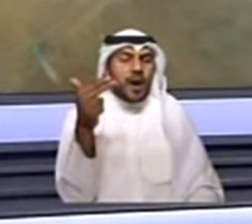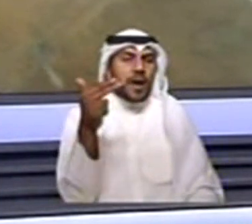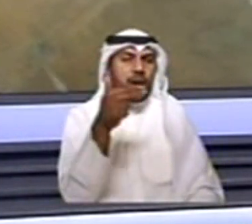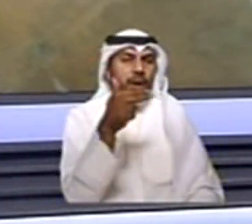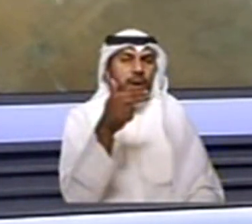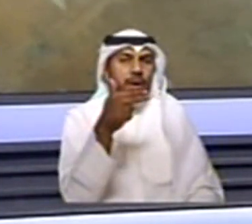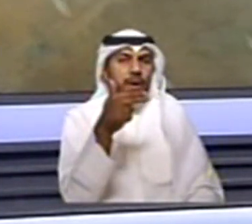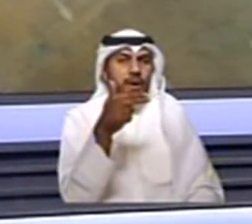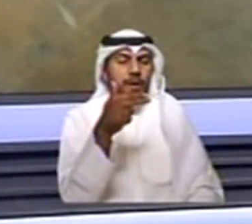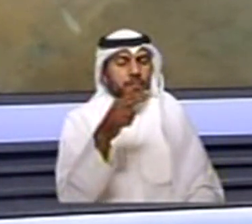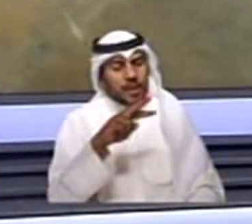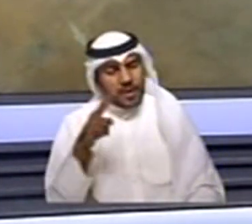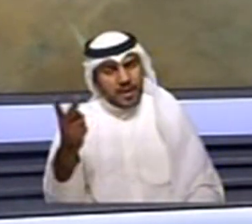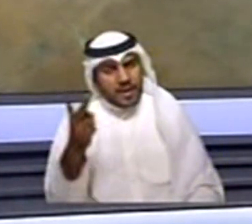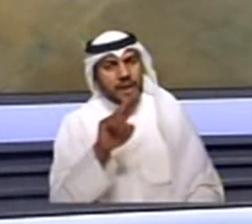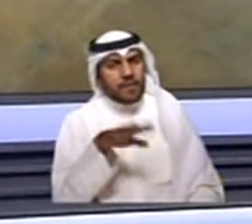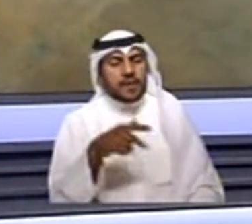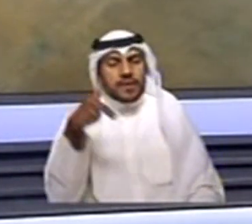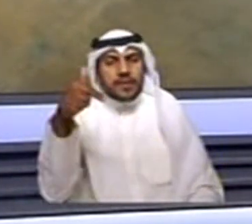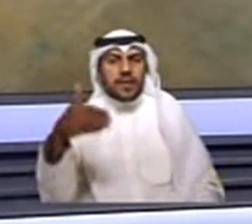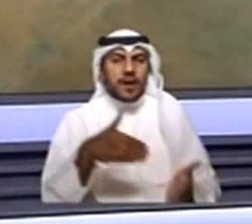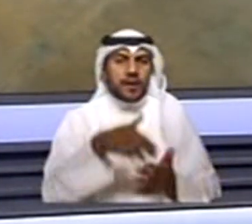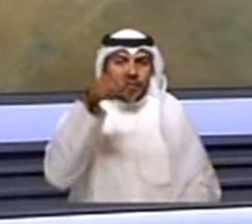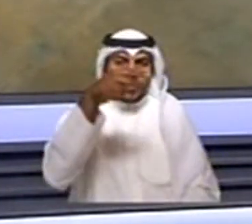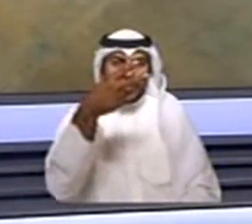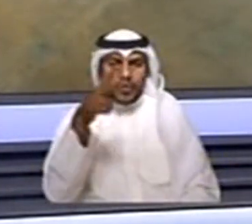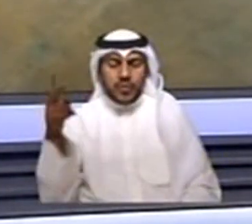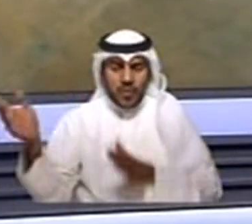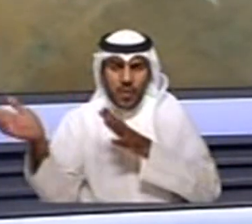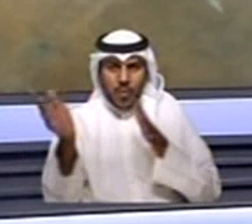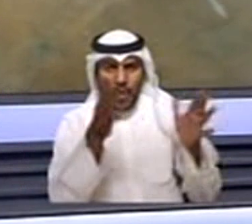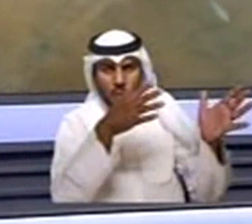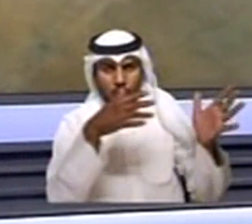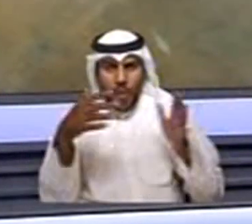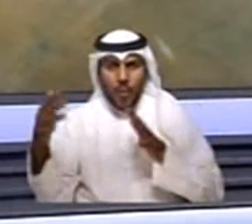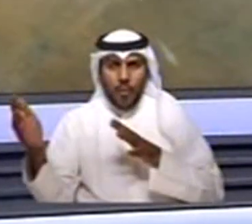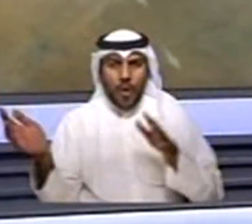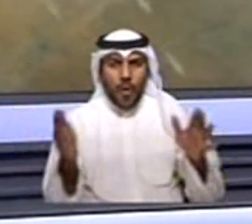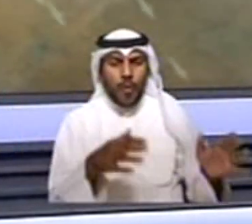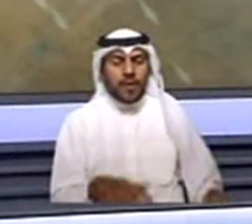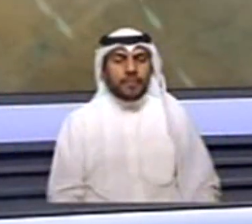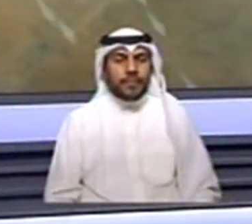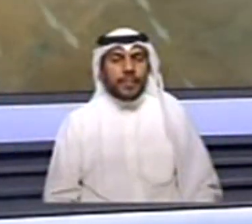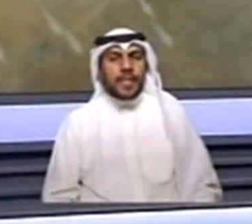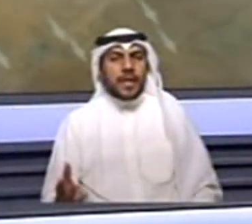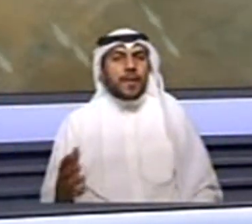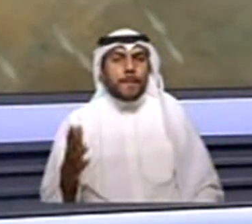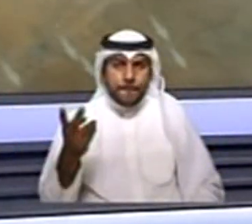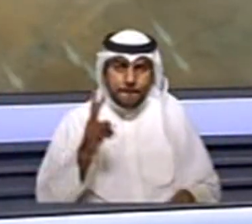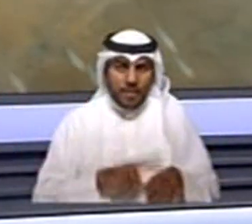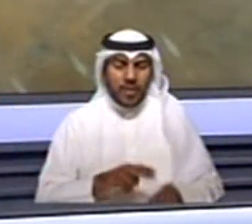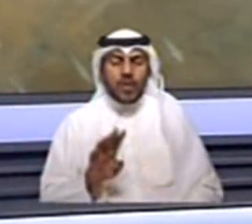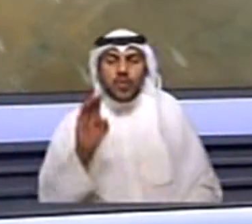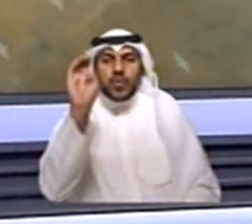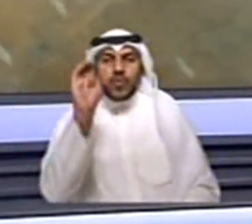متقلبة الاتجاه بين الحين والآخر، سرعتها من 6 إلى 26 كيلومتر في الساعة، وأثناء تقلب اتجاه الرياح في فرص لعودة الهواء الكوس بين الحين